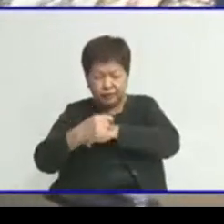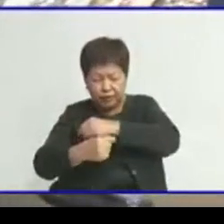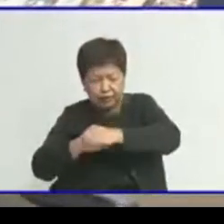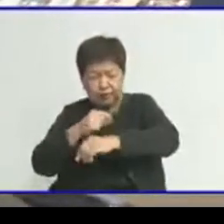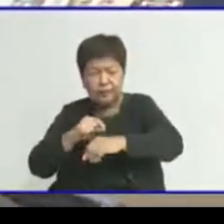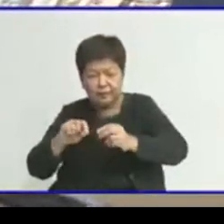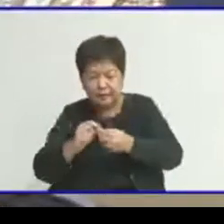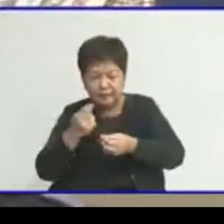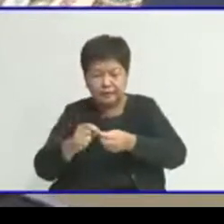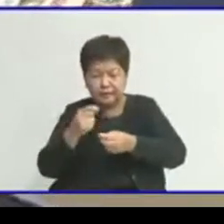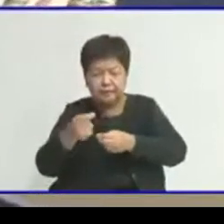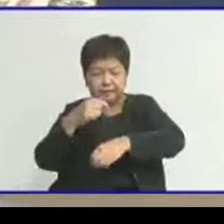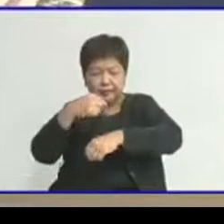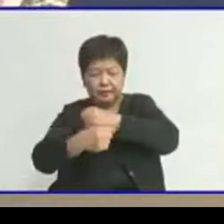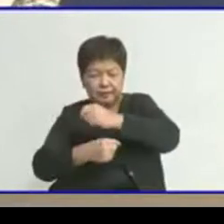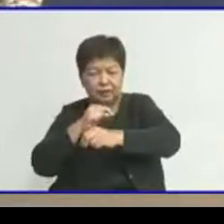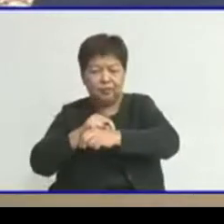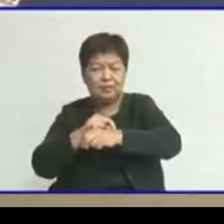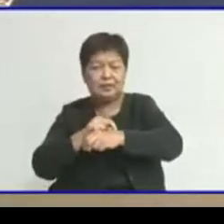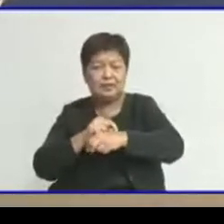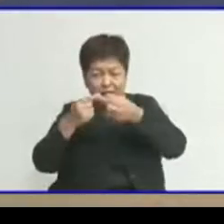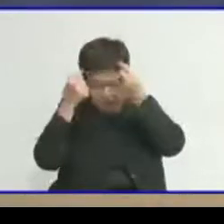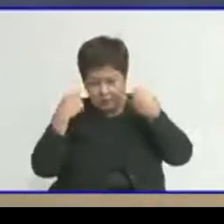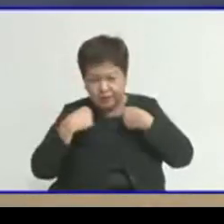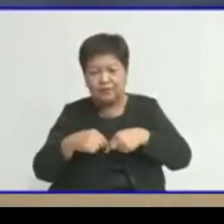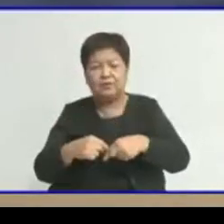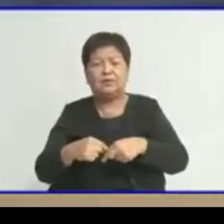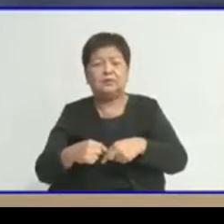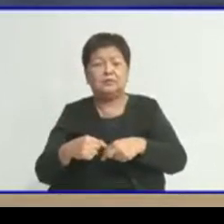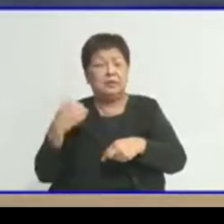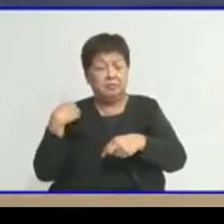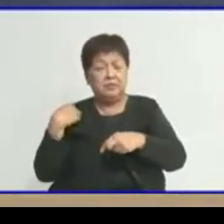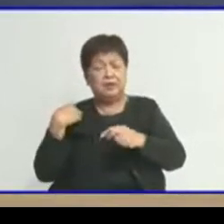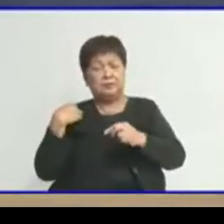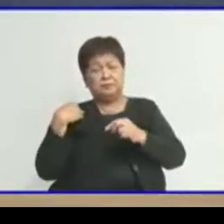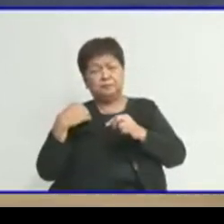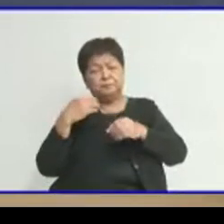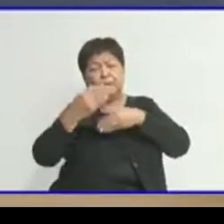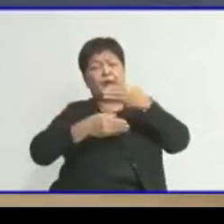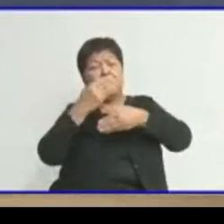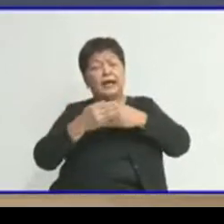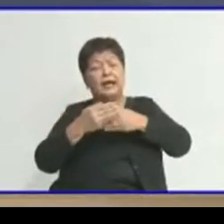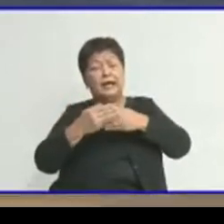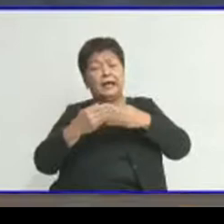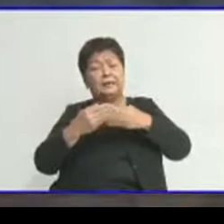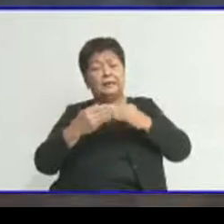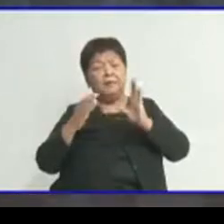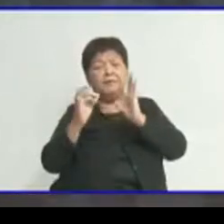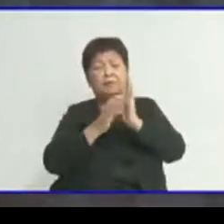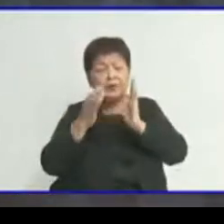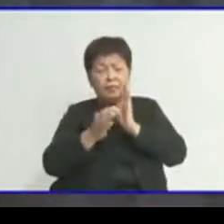าโดยกลุ่มฮงค่ะปัจจุบันก็มีการขายตามช่องทางออนไลน์ด้วยนะคะ ชัมรินแบรนด์ is